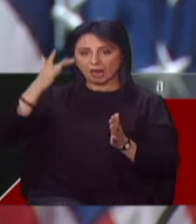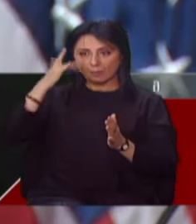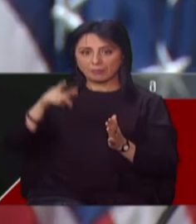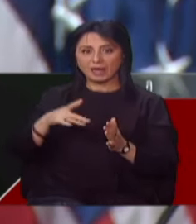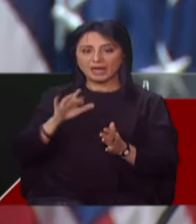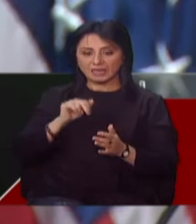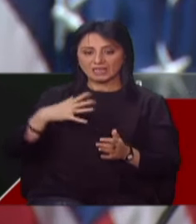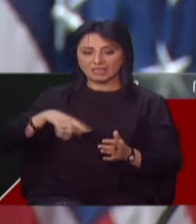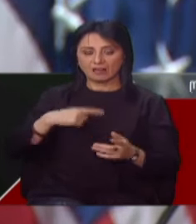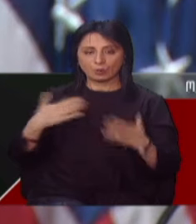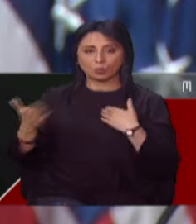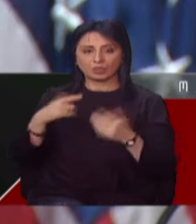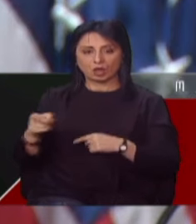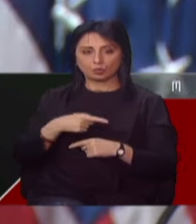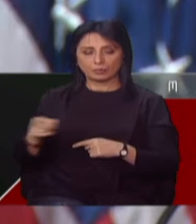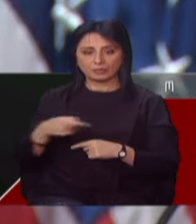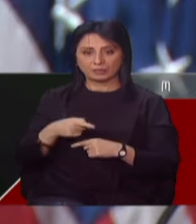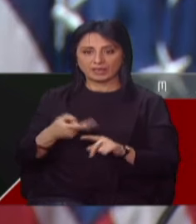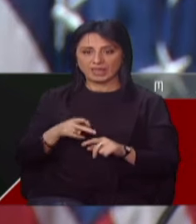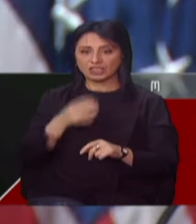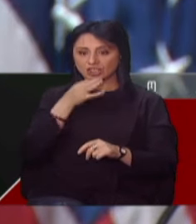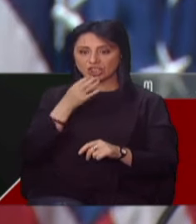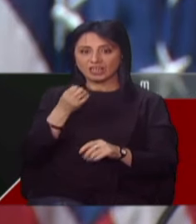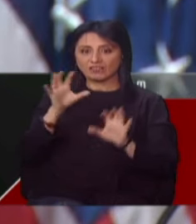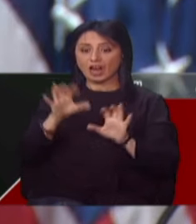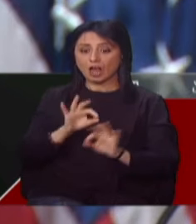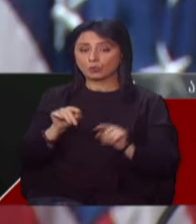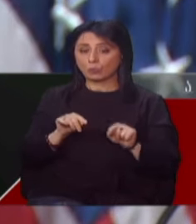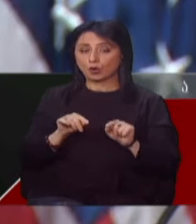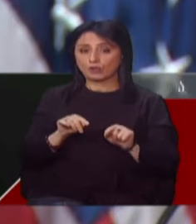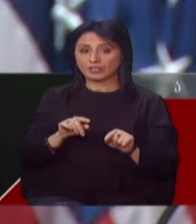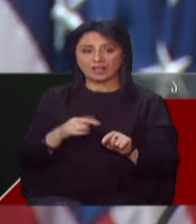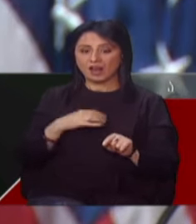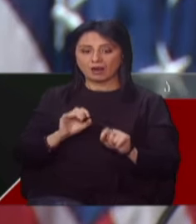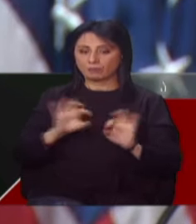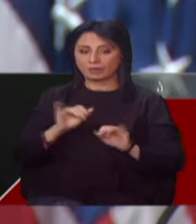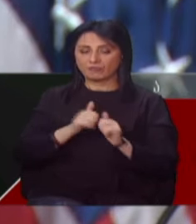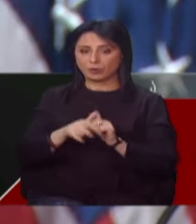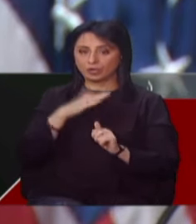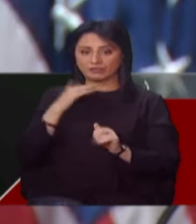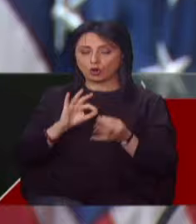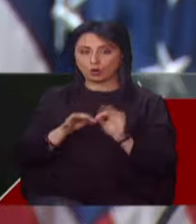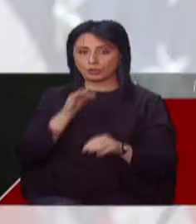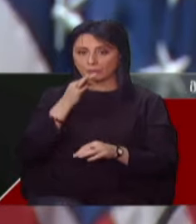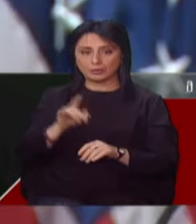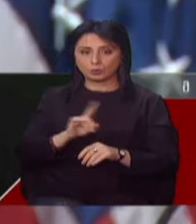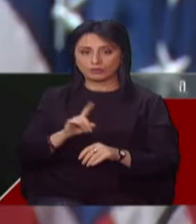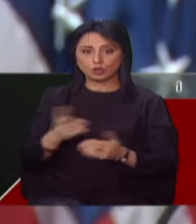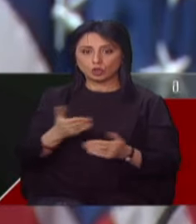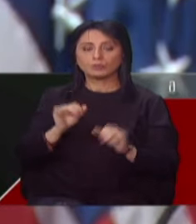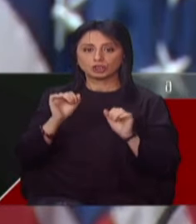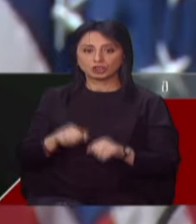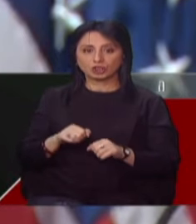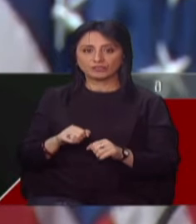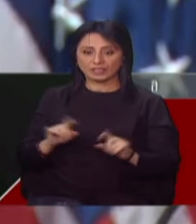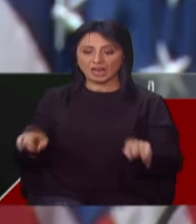შეერთებულ შტატებსა და საქართველოს შორის ურთიერთობას. ეს ჯერ კიდევ კანონპროექტია და არ ვაპირებ კომენტარის გაკეთებას კონკრეტულ პასუხებზე, რომლებიც